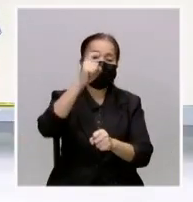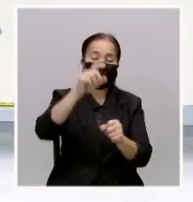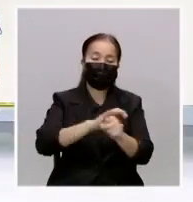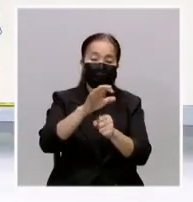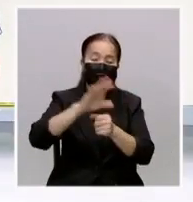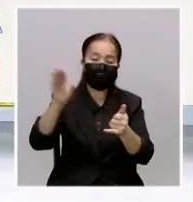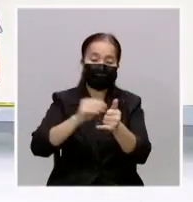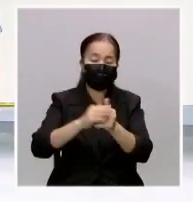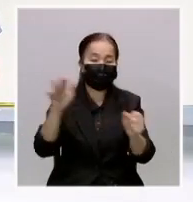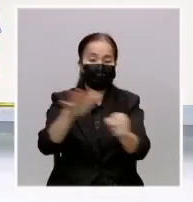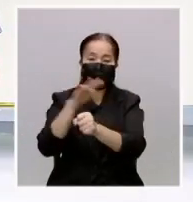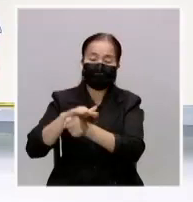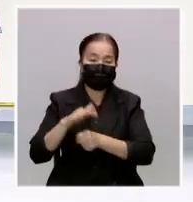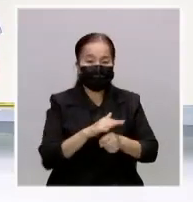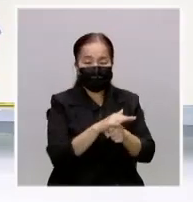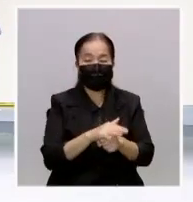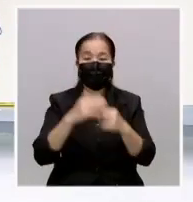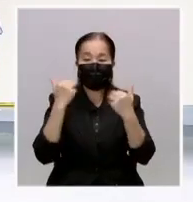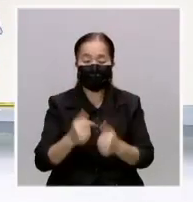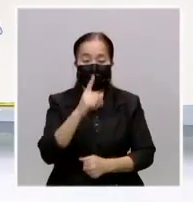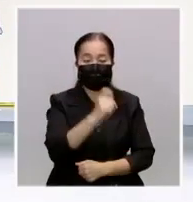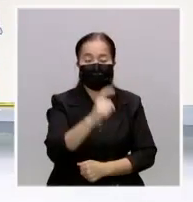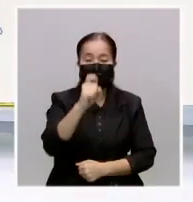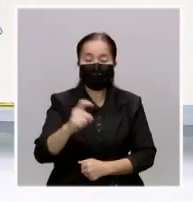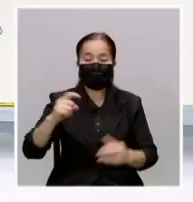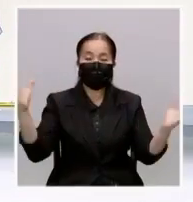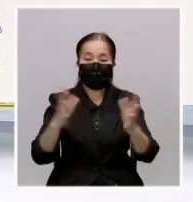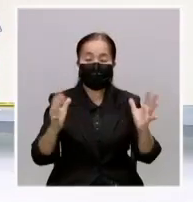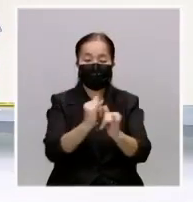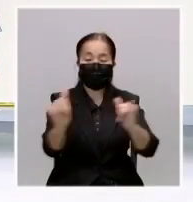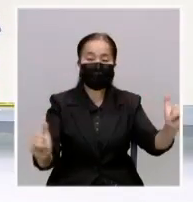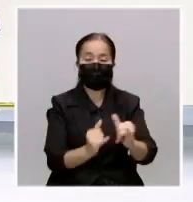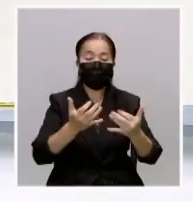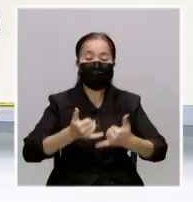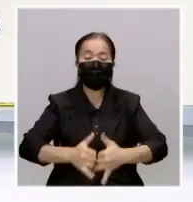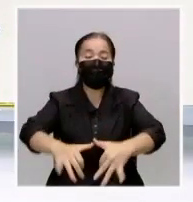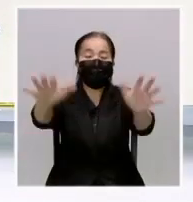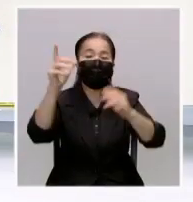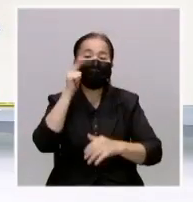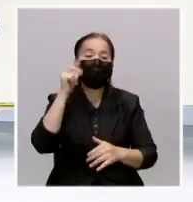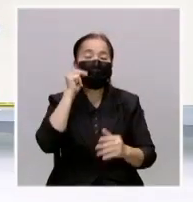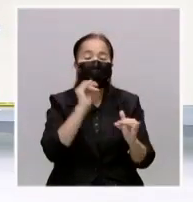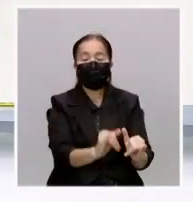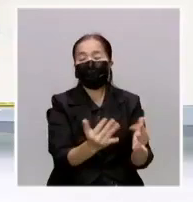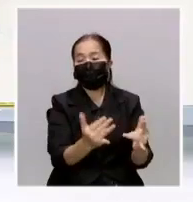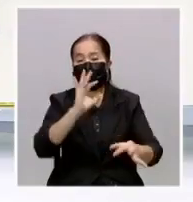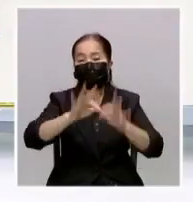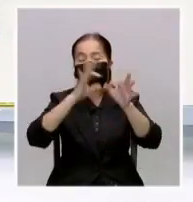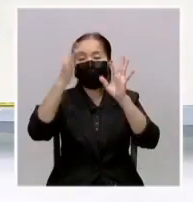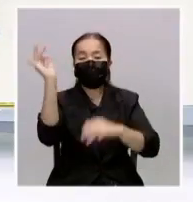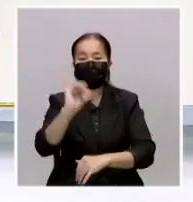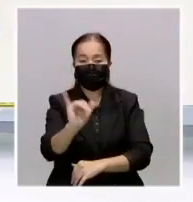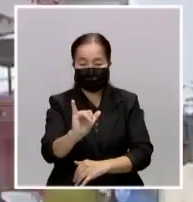ด19ได้อีกแล้วนะคะขณะที่ศพของผู้ติดเชื้อโควิด19ค่ะก็รออยู่ริมแม่น้ำเพื่อรอการเผาอีกเป็นจำนวนมากเลยด้วยค่